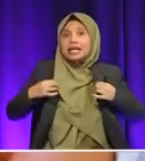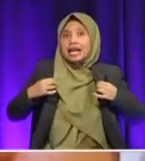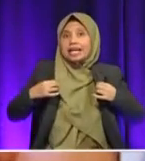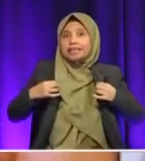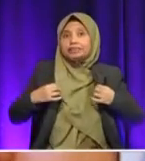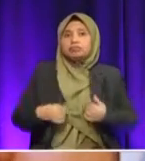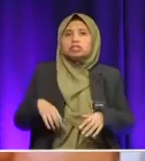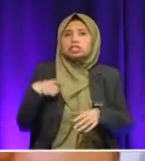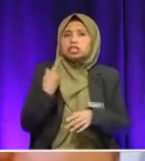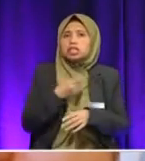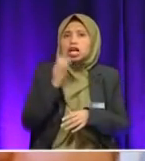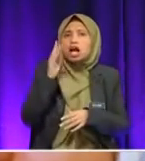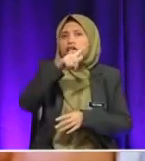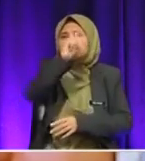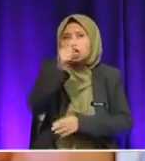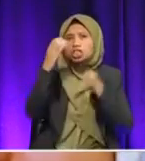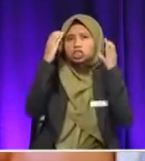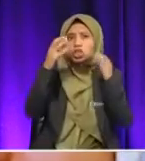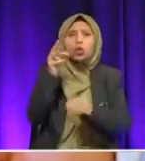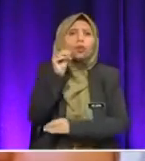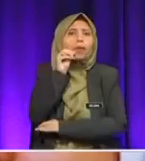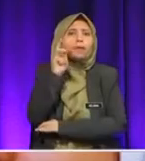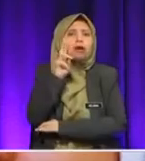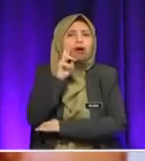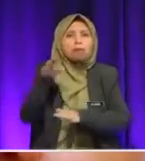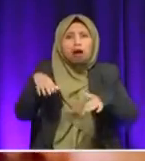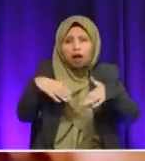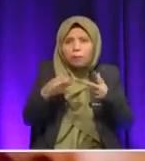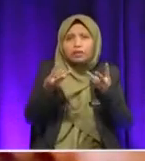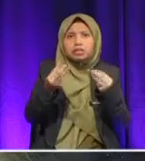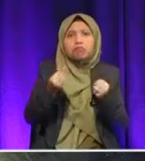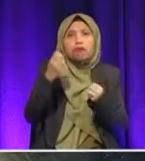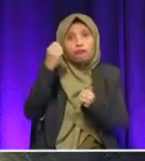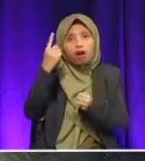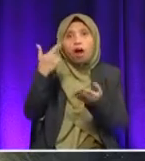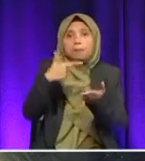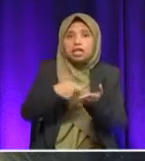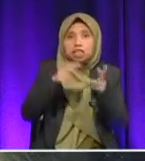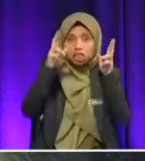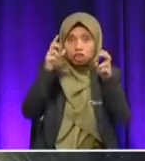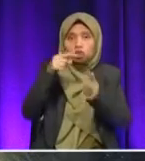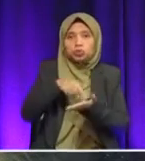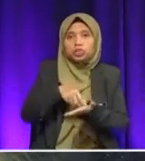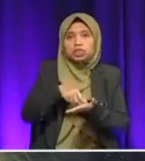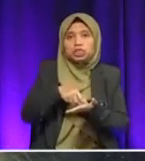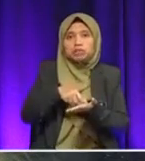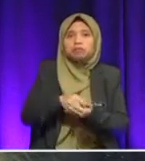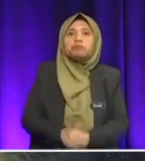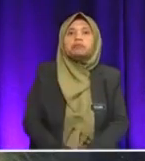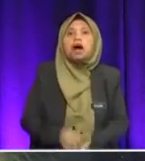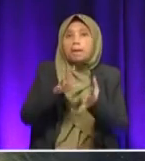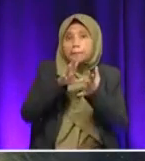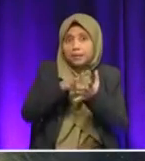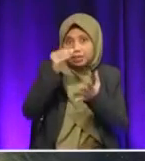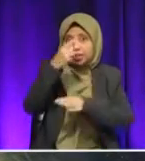gitu tanya gembira macam mana untuk menambahkan lagi pemahamannya bagi Sapta join istri Kasihku oke baiklah simpulkan pengajaran